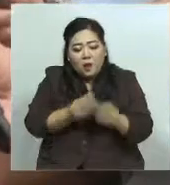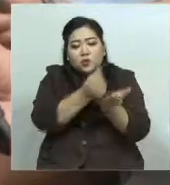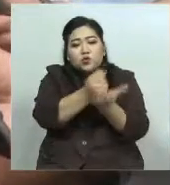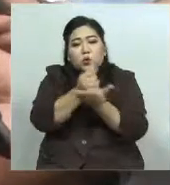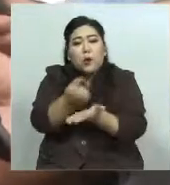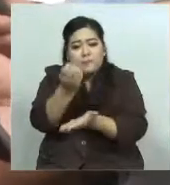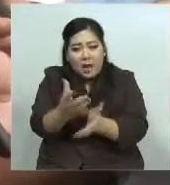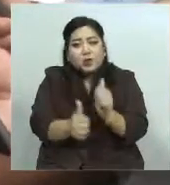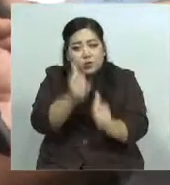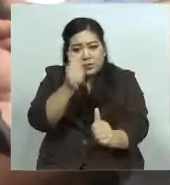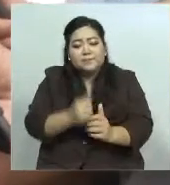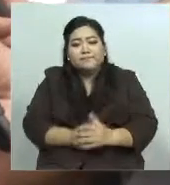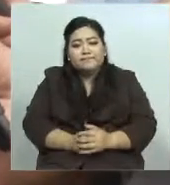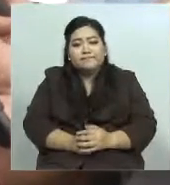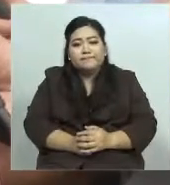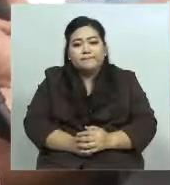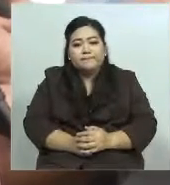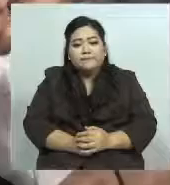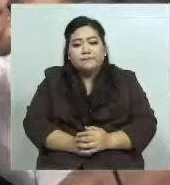ดเท่าที่จะทำได